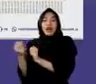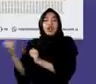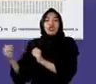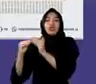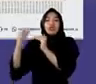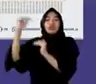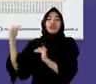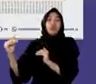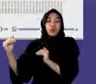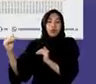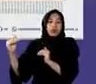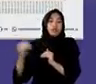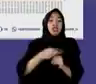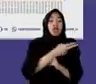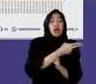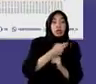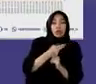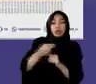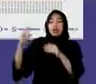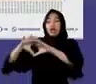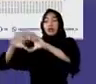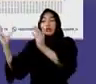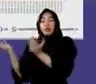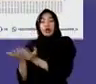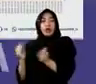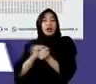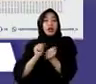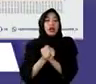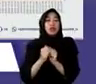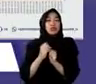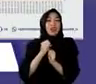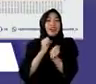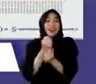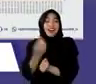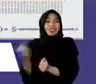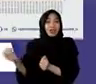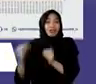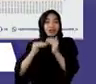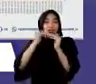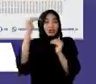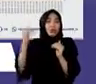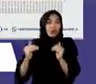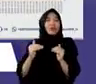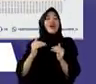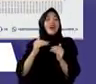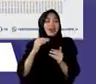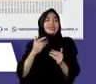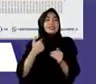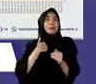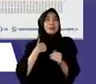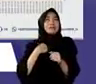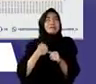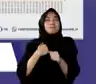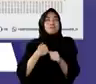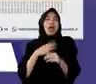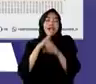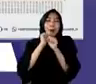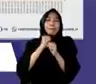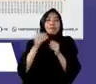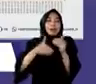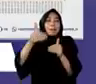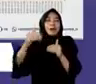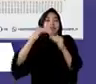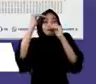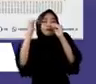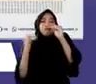aktif baik di tingkat dunia maupun Indonesia dapat menjadi awal yang baik untuk perkembangan ke depannya. Kami berharap